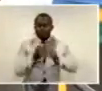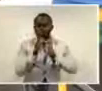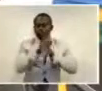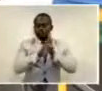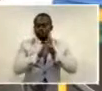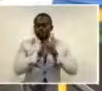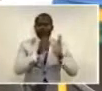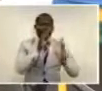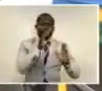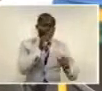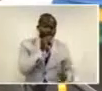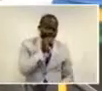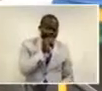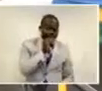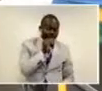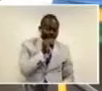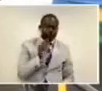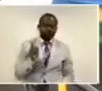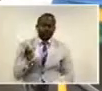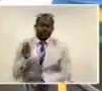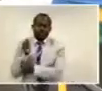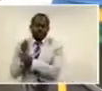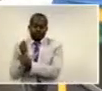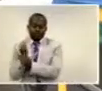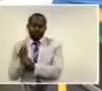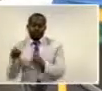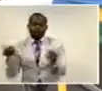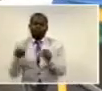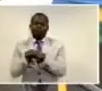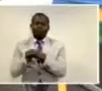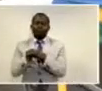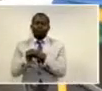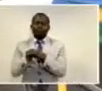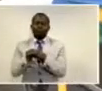ariyo ngiro kandi dukomeze gukataza.